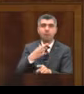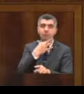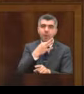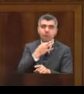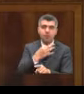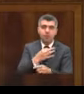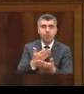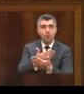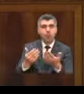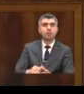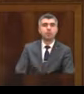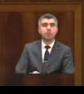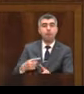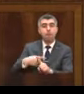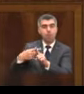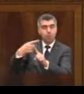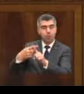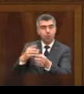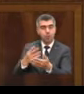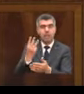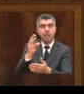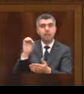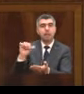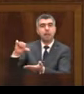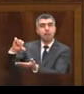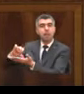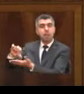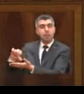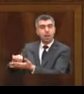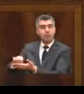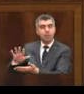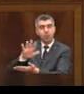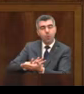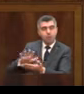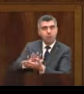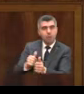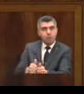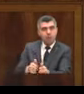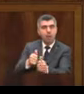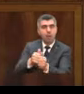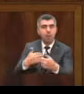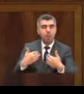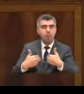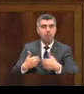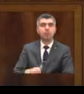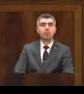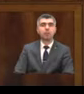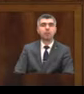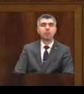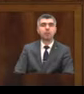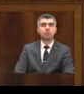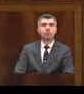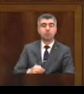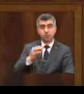المساطر، بل أكثر من ذلك نظمنا 30 مركز على في إطار مراكز توجيه والمساعدة للأشخاص في وضعية إعاقة، حتى